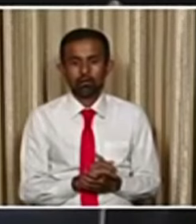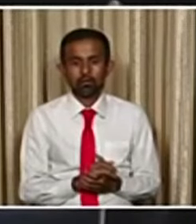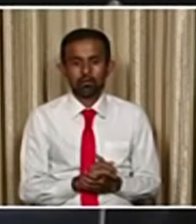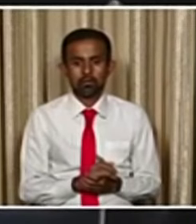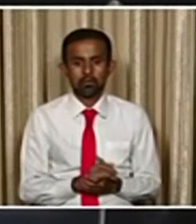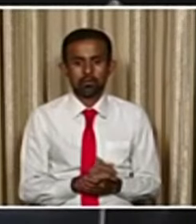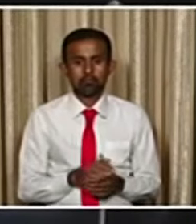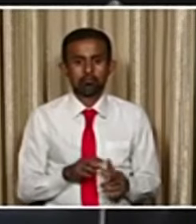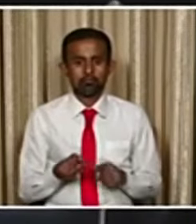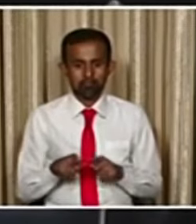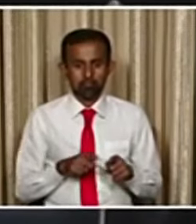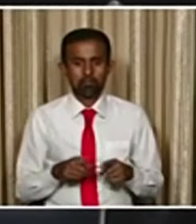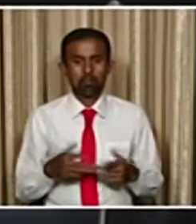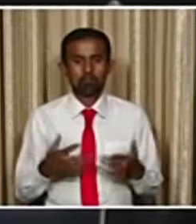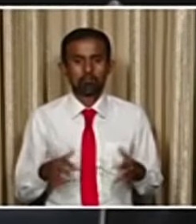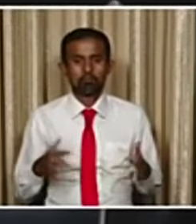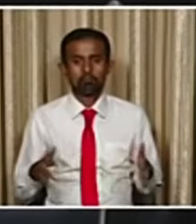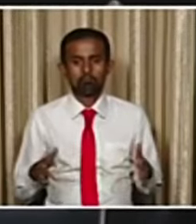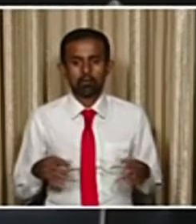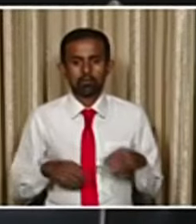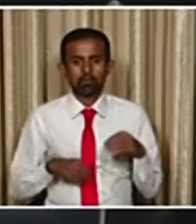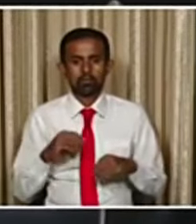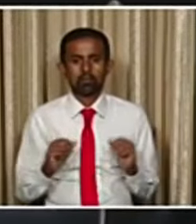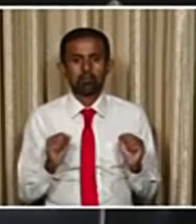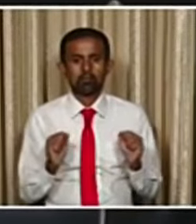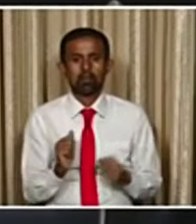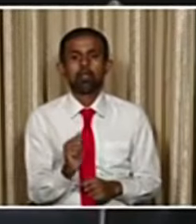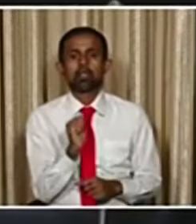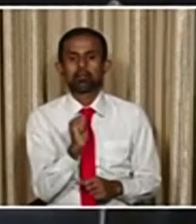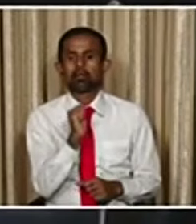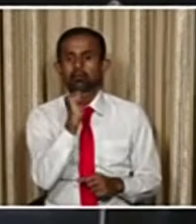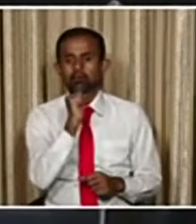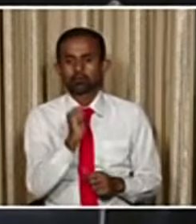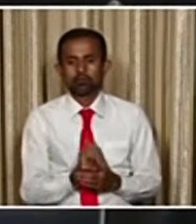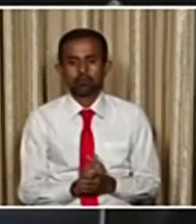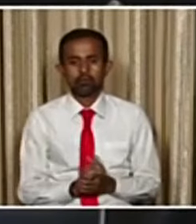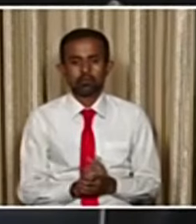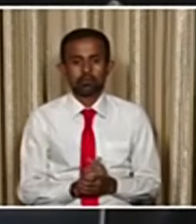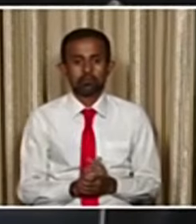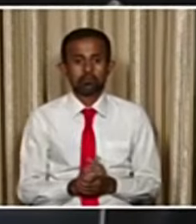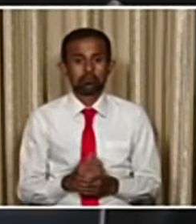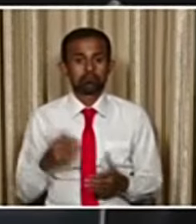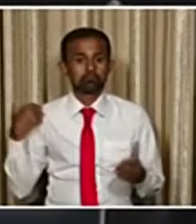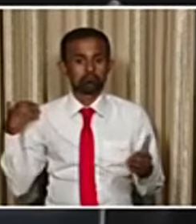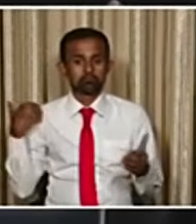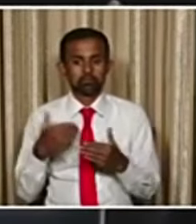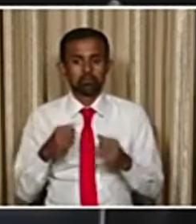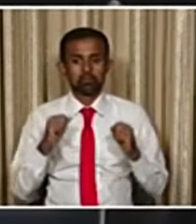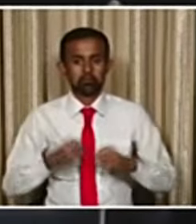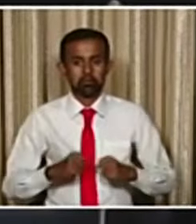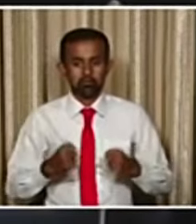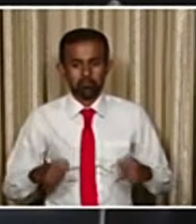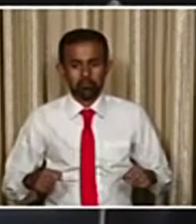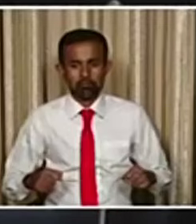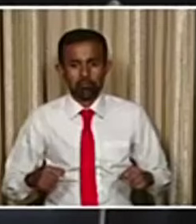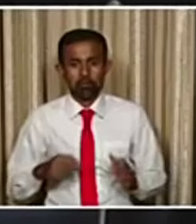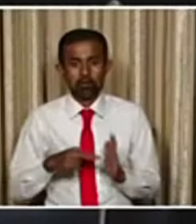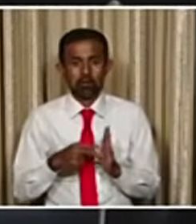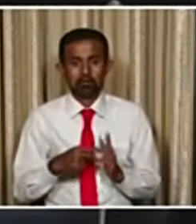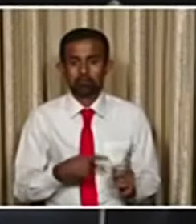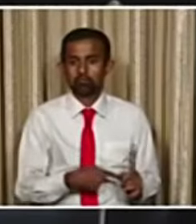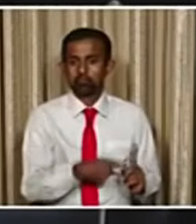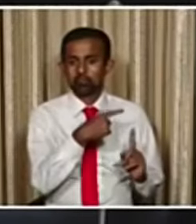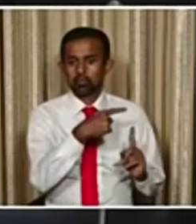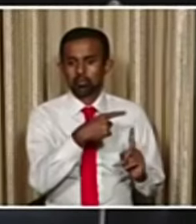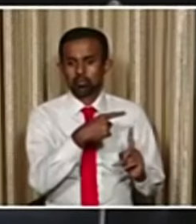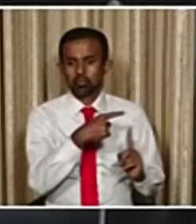ಇದು ಮೇವೆನಿದೇ ಕರಪು ಆಯ ಐ ಚಂದಗಡ ಭಯವೇನೆ ಮೆಚ್ಚರ ಕಾಲ ಕಟ್ಲವಟ್ಲ ತಿಬುಣು ಆರ್ಥಿಕ ಅಪಿ